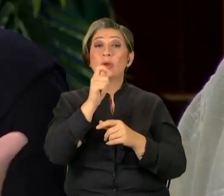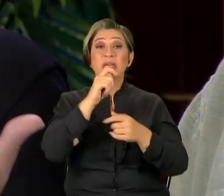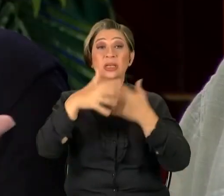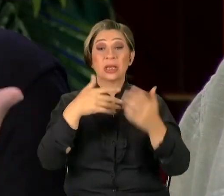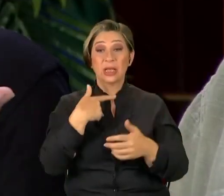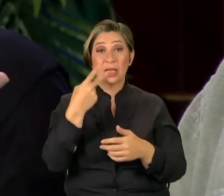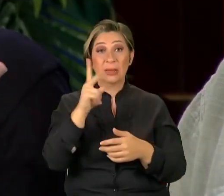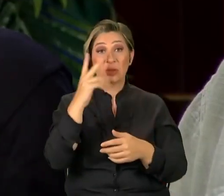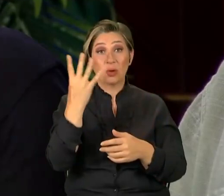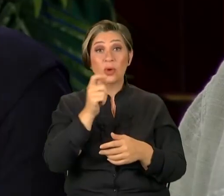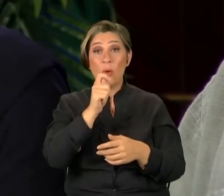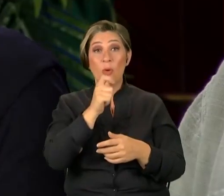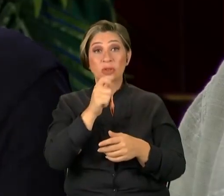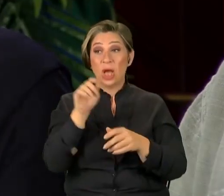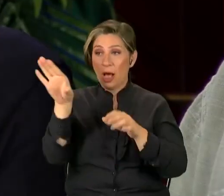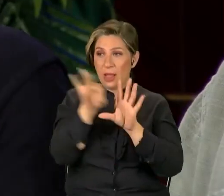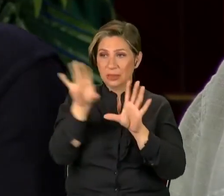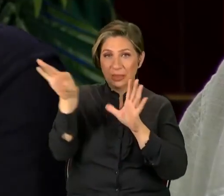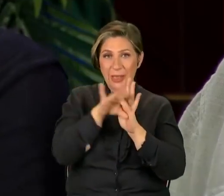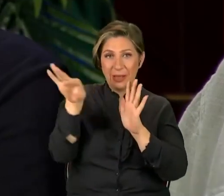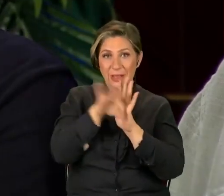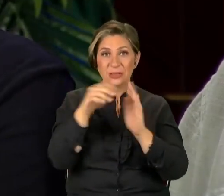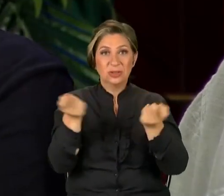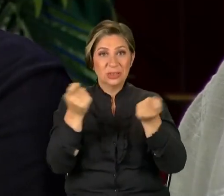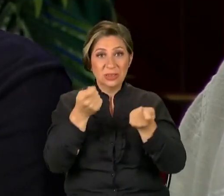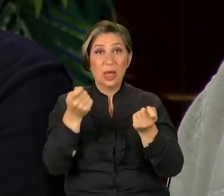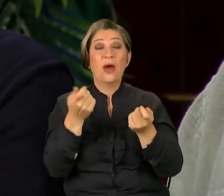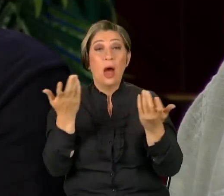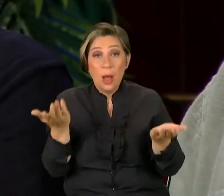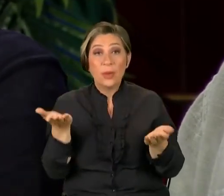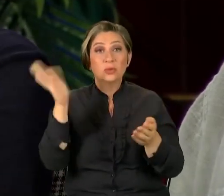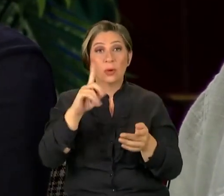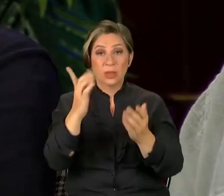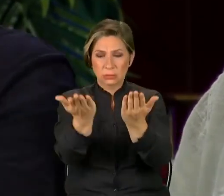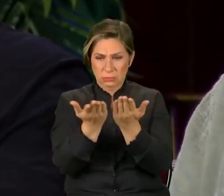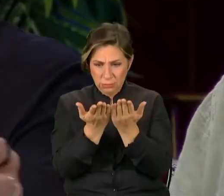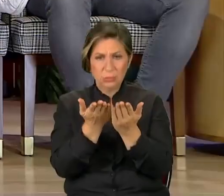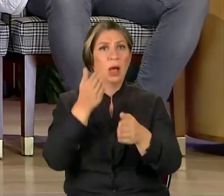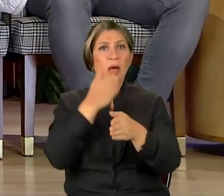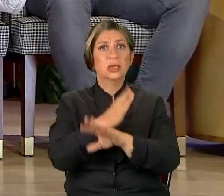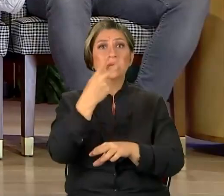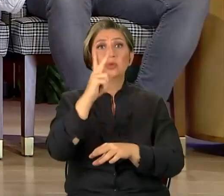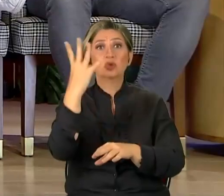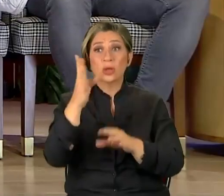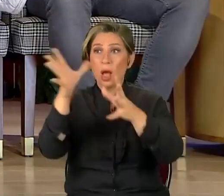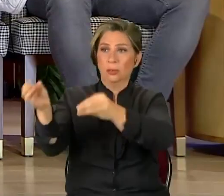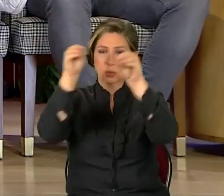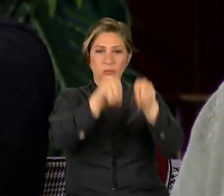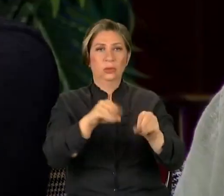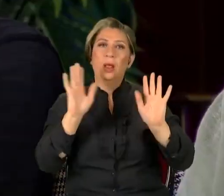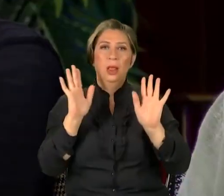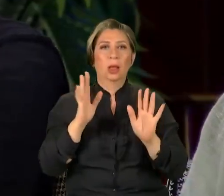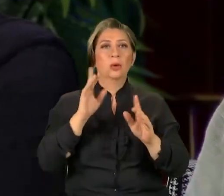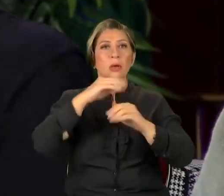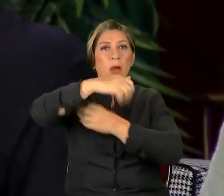benim 2004'teki röportajımızdan alıntı koymaya çalıştılar oraya. Fakat sonra bir geldi röportaj. Aslında 2004'teki röportajı direkt koymuşlar falan.